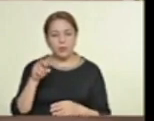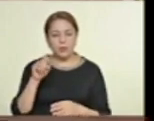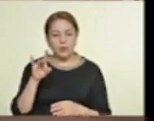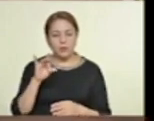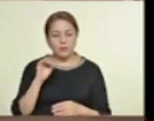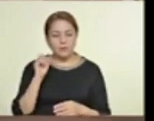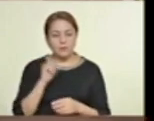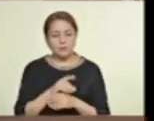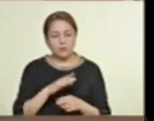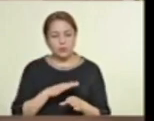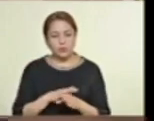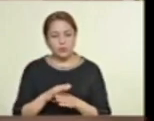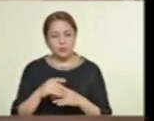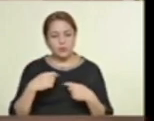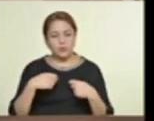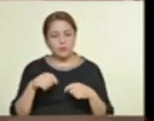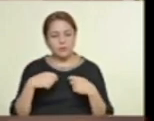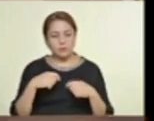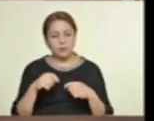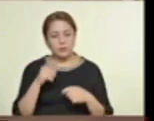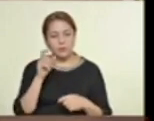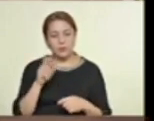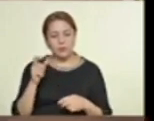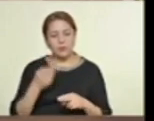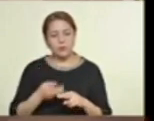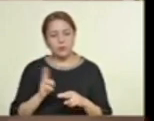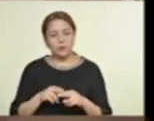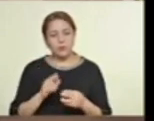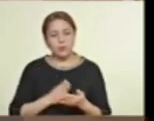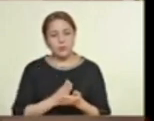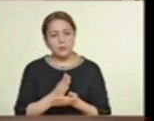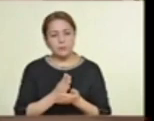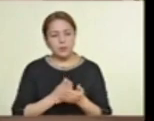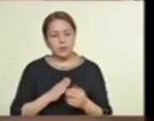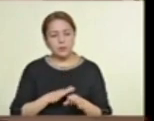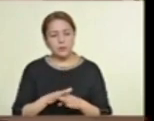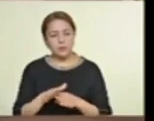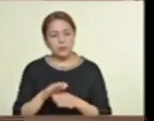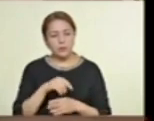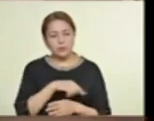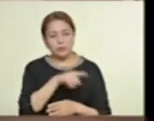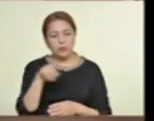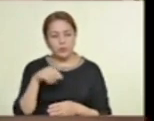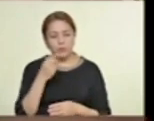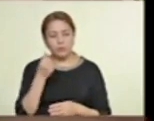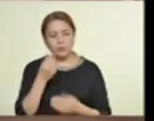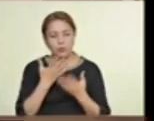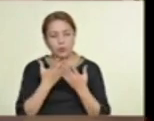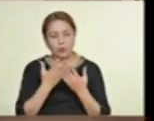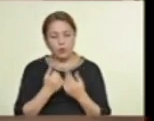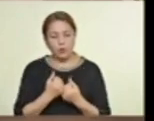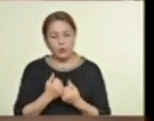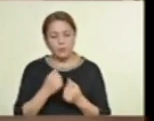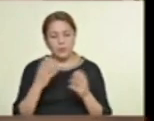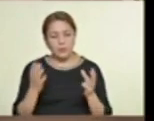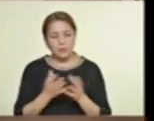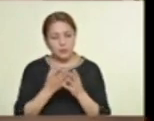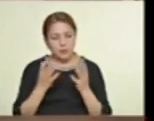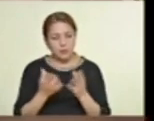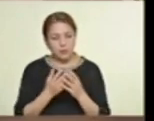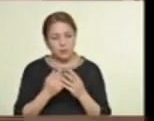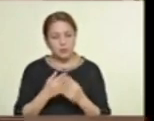ya'ni savdogarlarga xizmat qiluvchi, ularning pul qiymatlarini, tanga pullarini, demak, saqlab berish